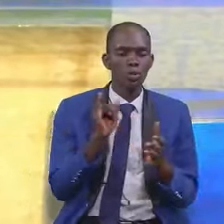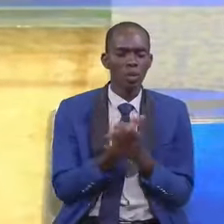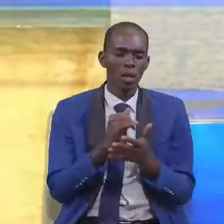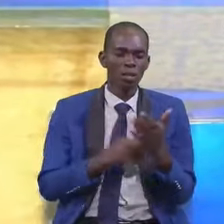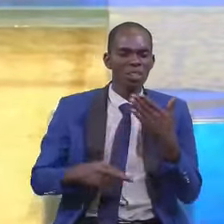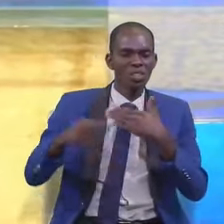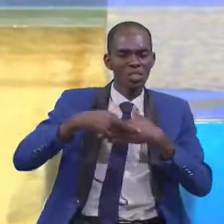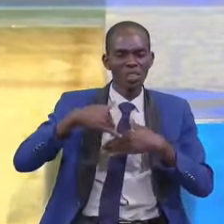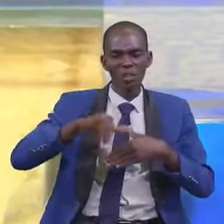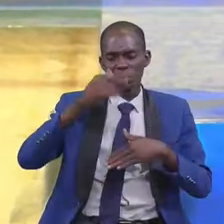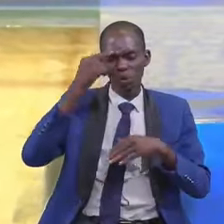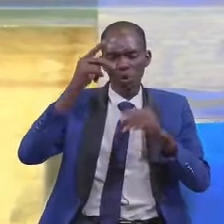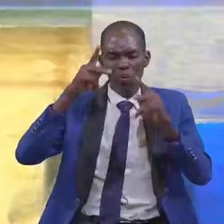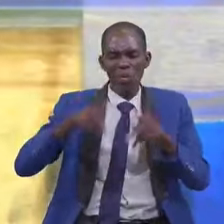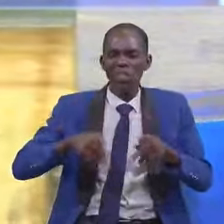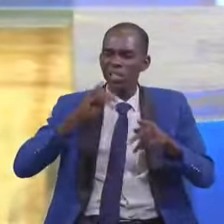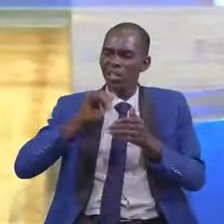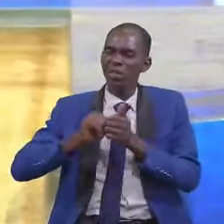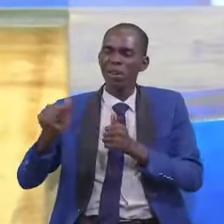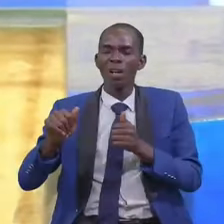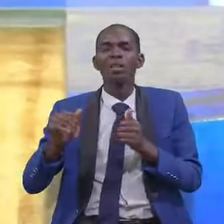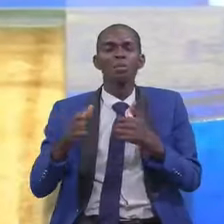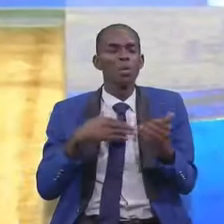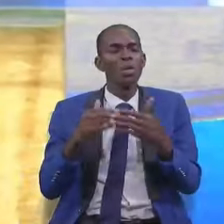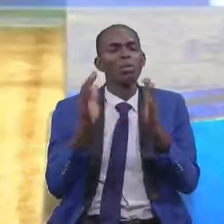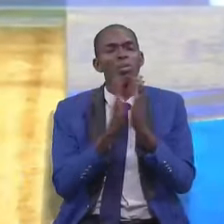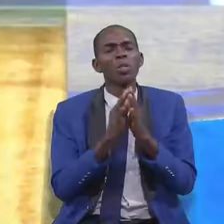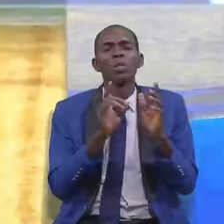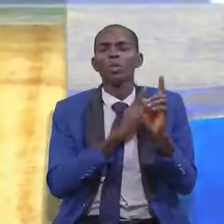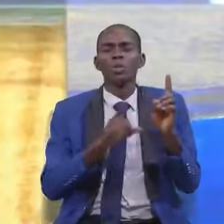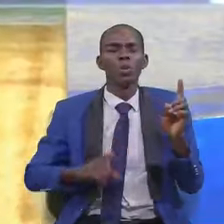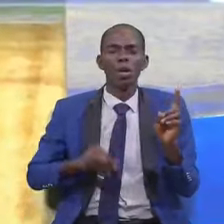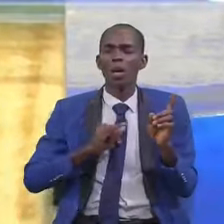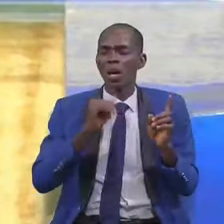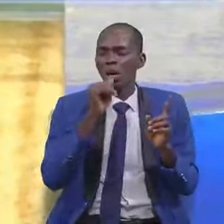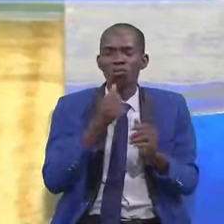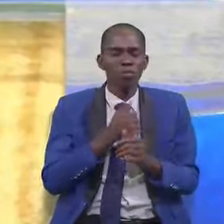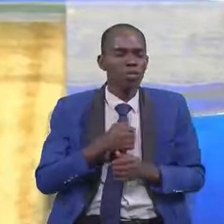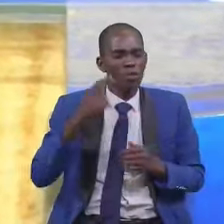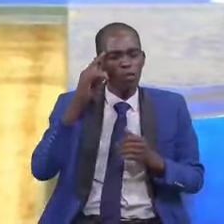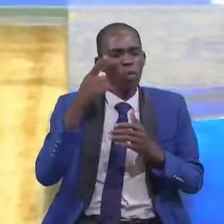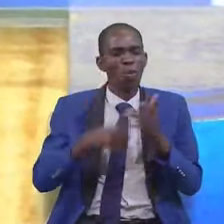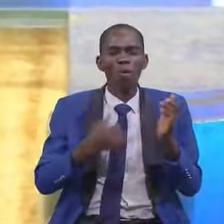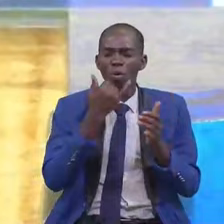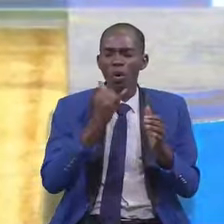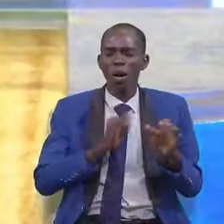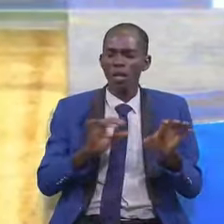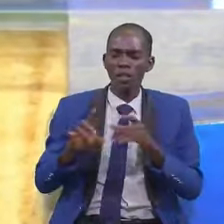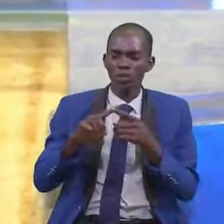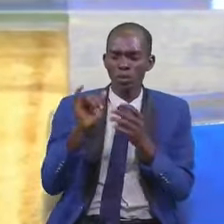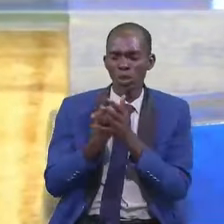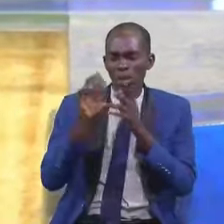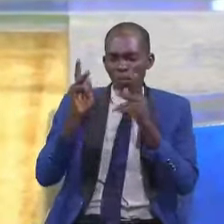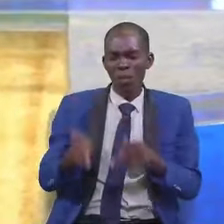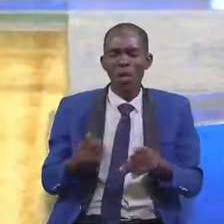suis désolé. Ou d'avoir agi de cette manière à la personne. Lorsque je le verrai, je vais demander pardon. Je lui dirai